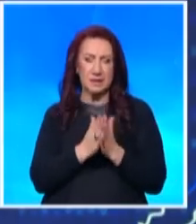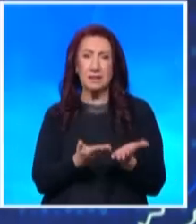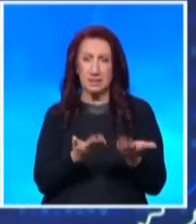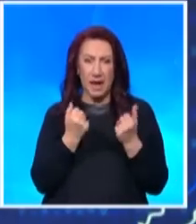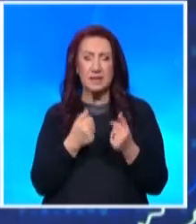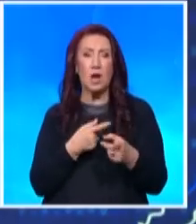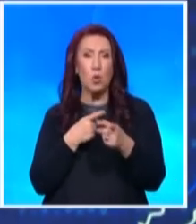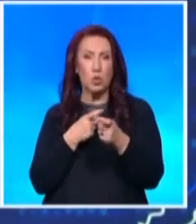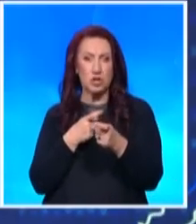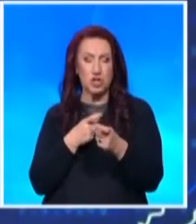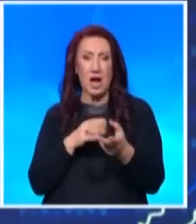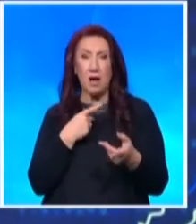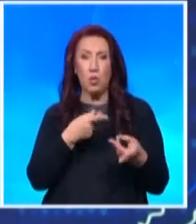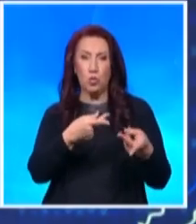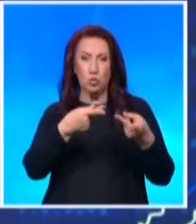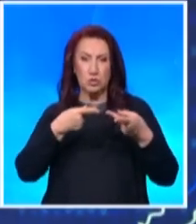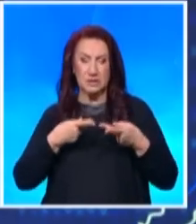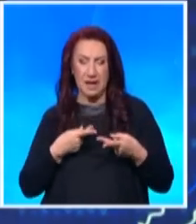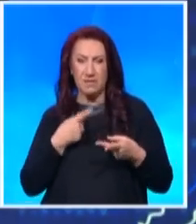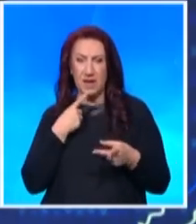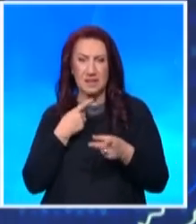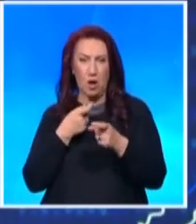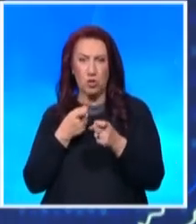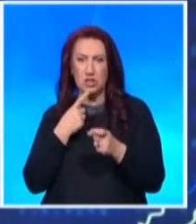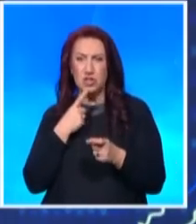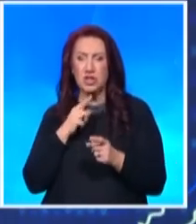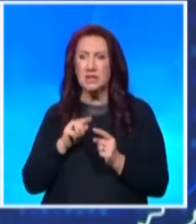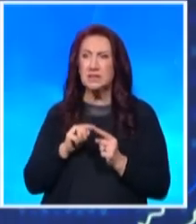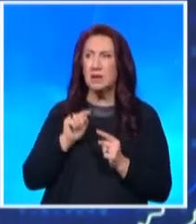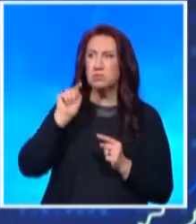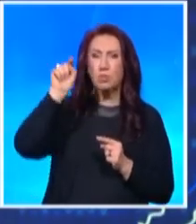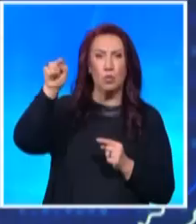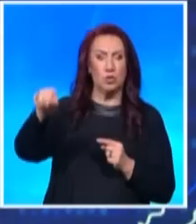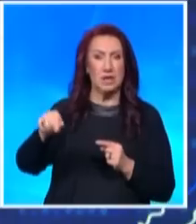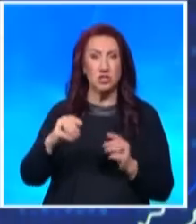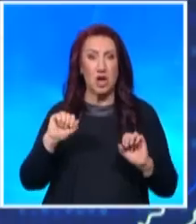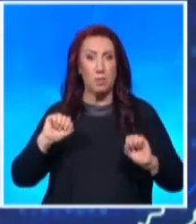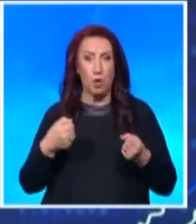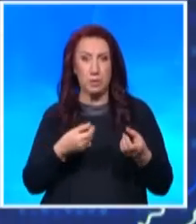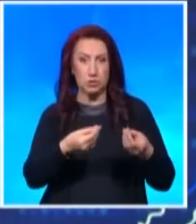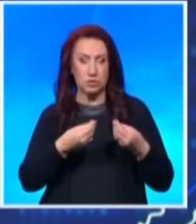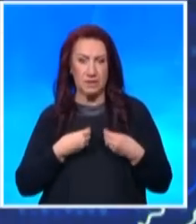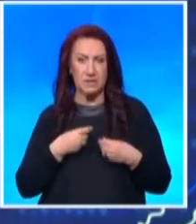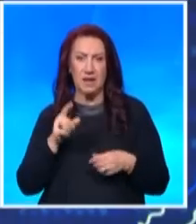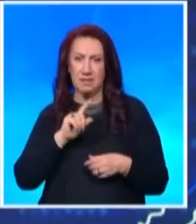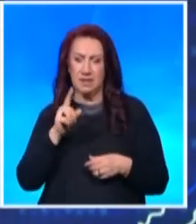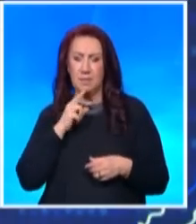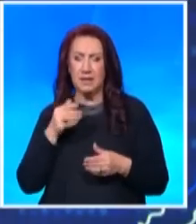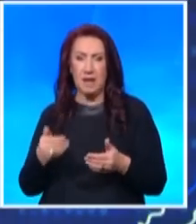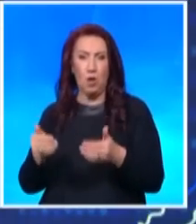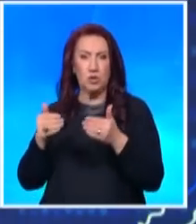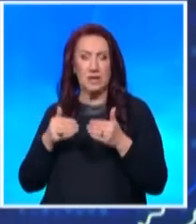Ако доставките на оръжия с голям обсег на действие се осъществяват по-бързо, ние няма да се оттеглим от Бахмут и ще започнем